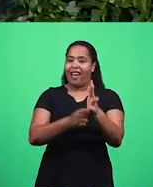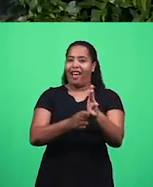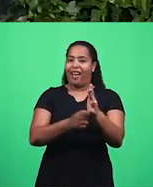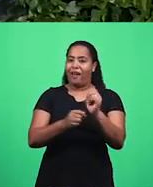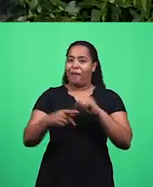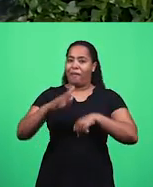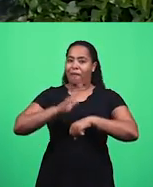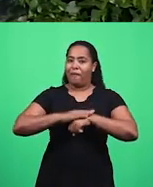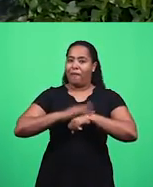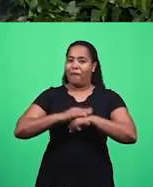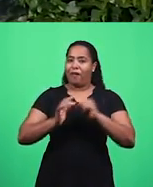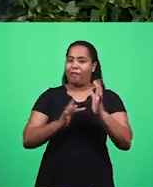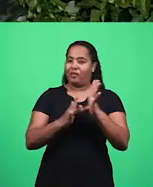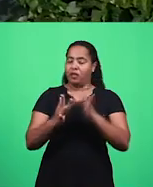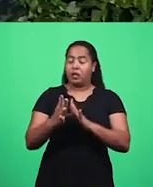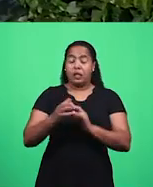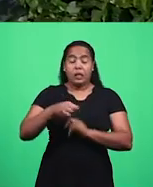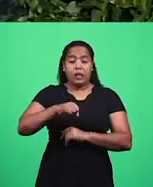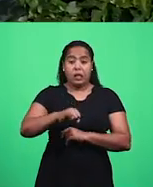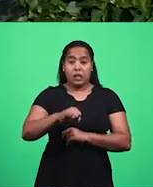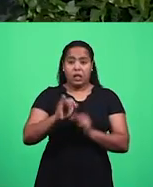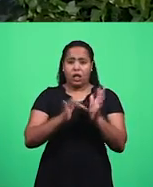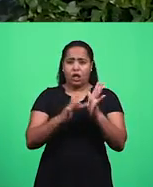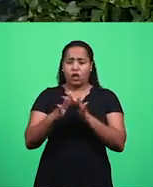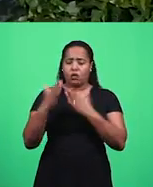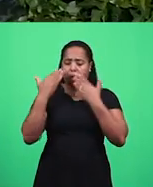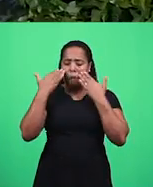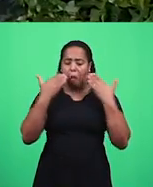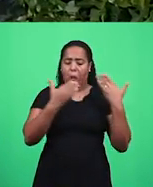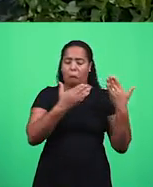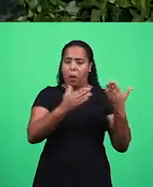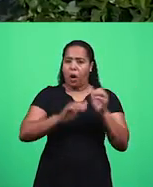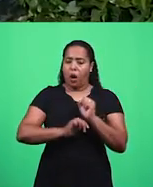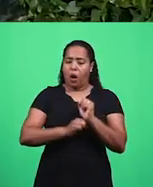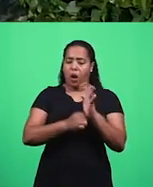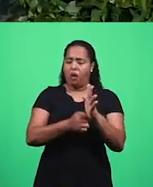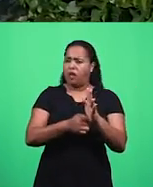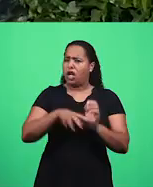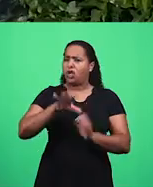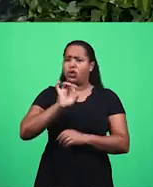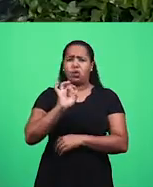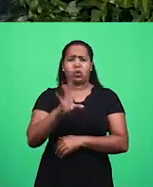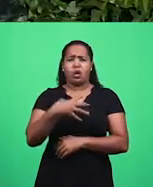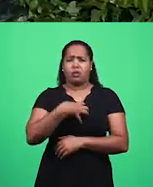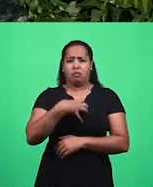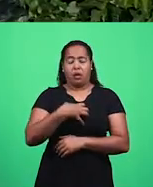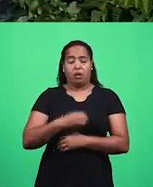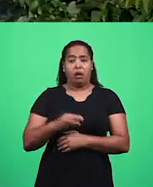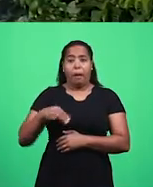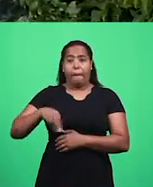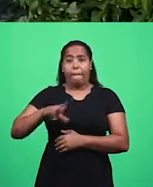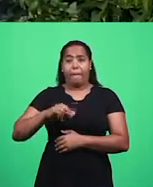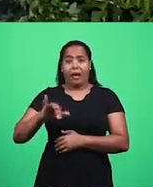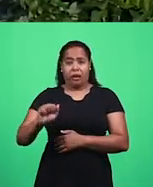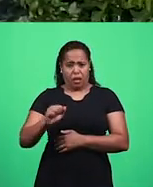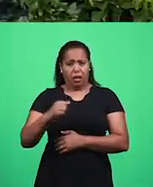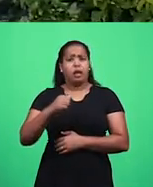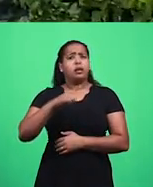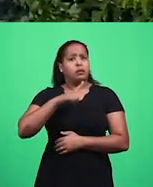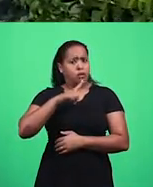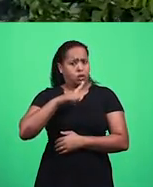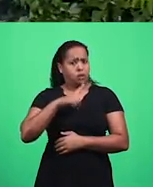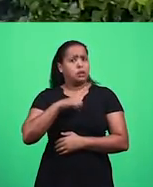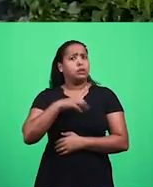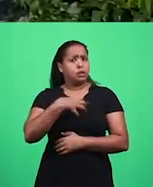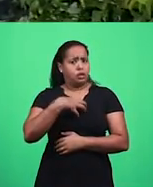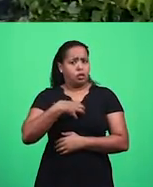это откровение Иисуса. Если Иисус не открывается человеку, остается только чувство. У нее было много